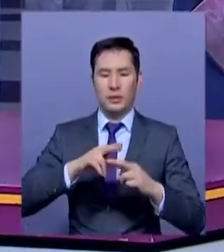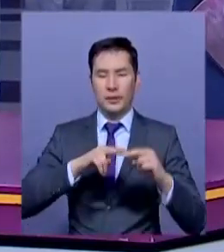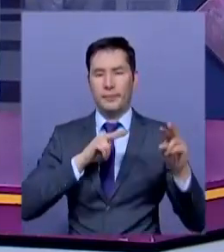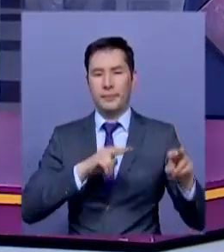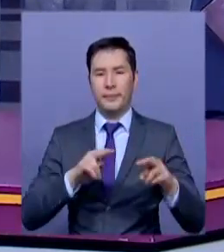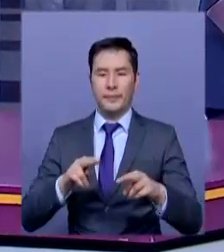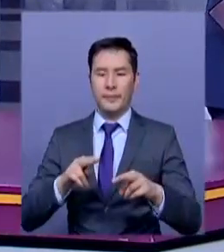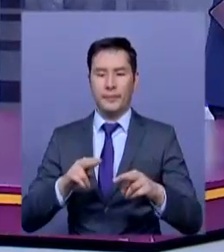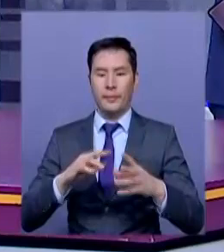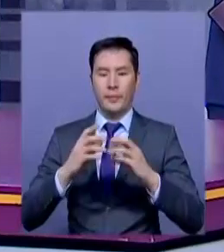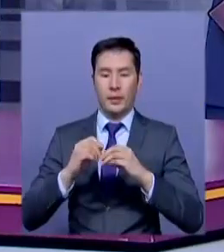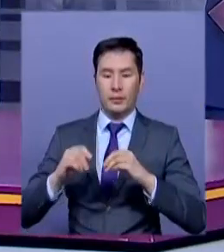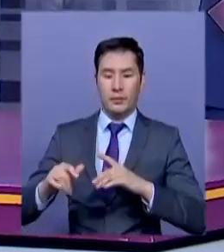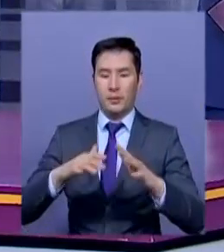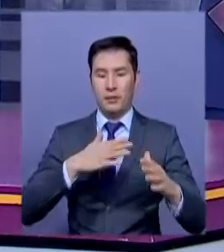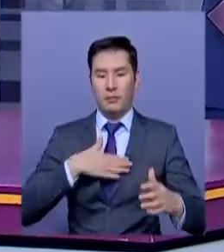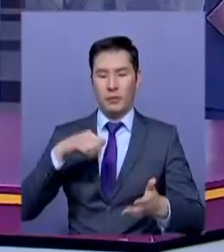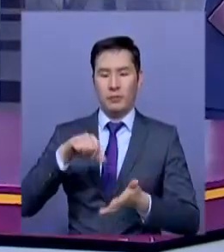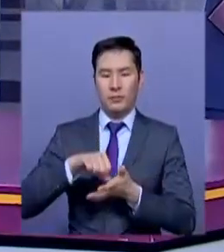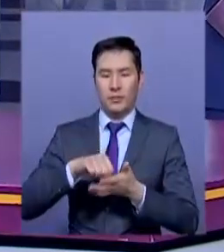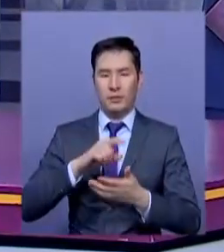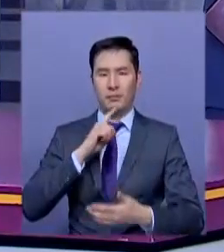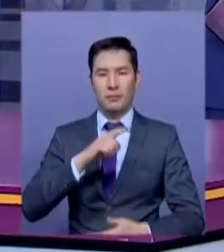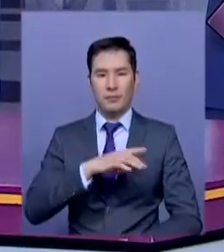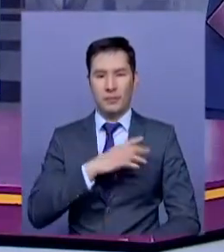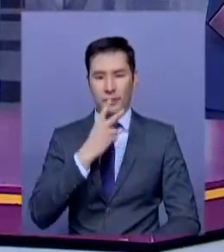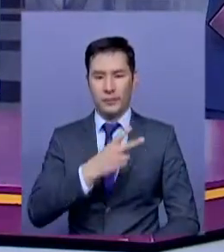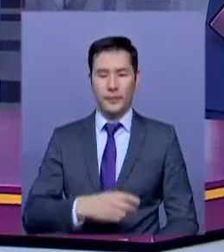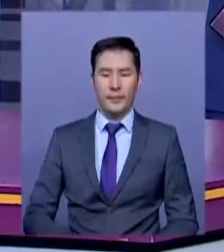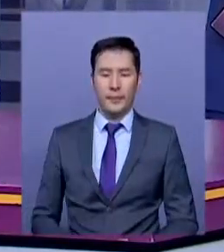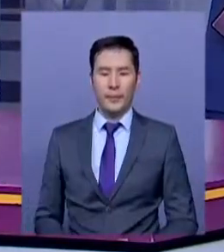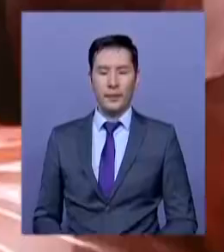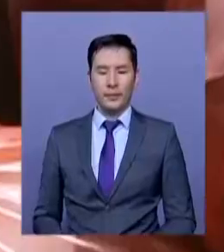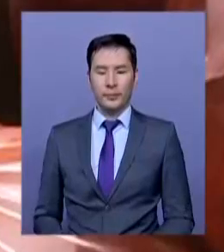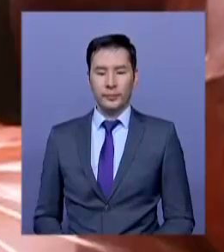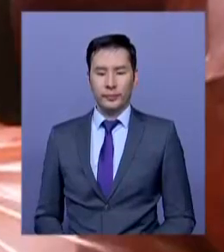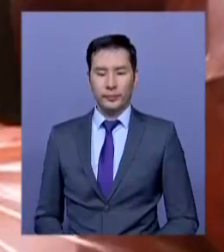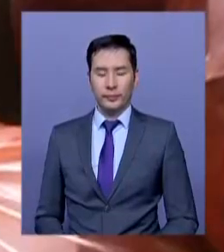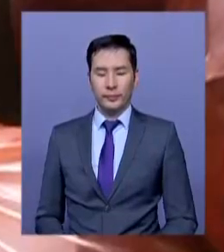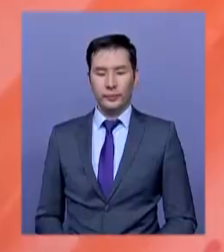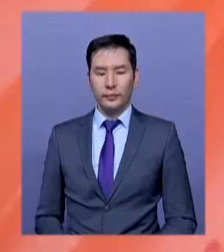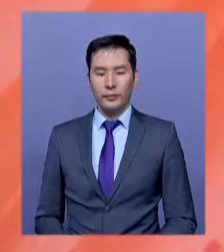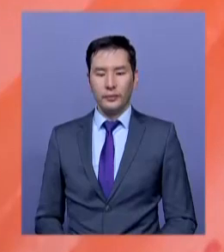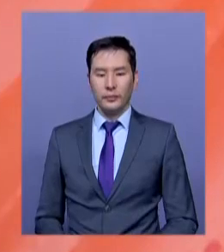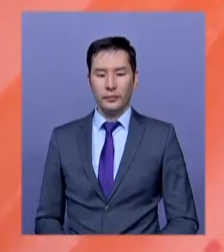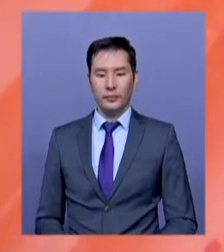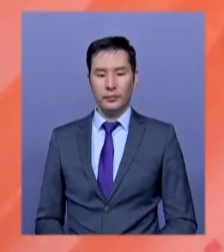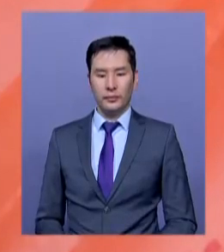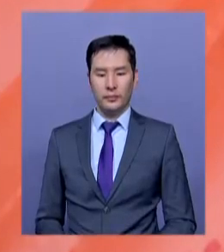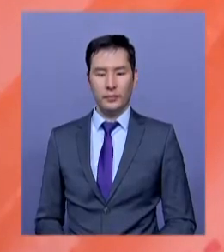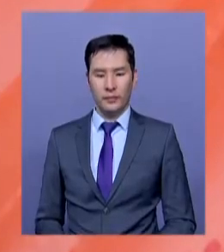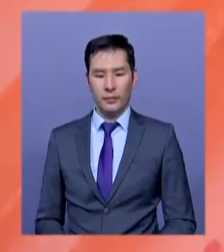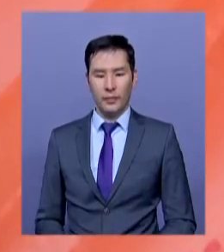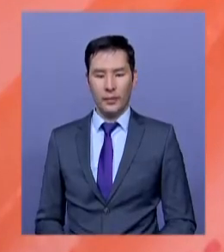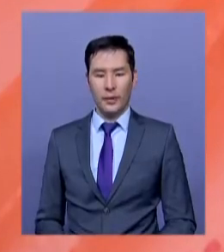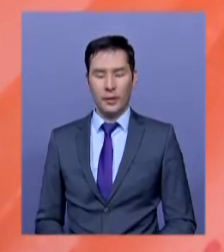алған. Игі шараға әріптесім Сымбат Ноғай көзайым болып қайтқан еді. Әлеуметтің әл-ауқатын көтеру мемлекет